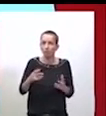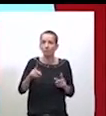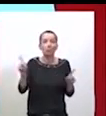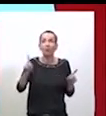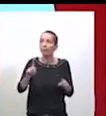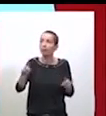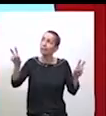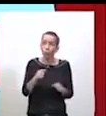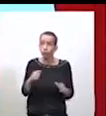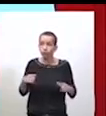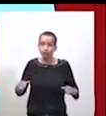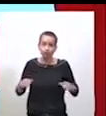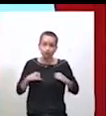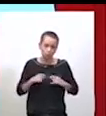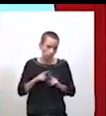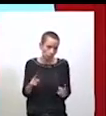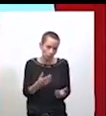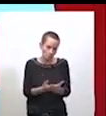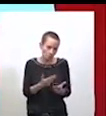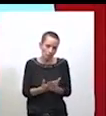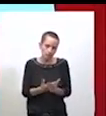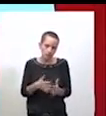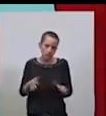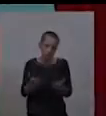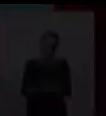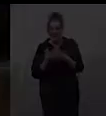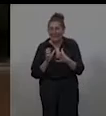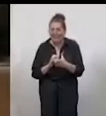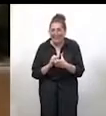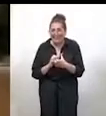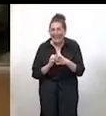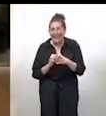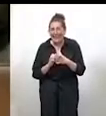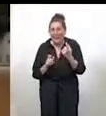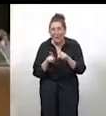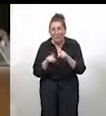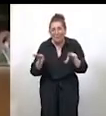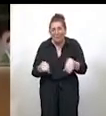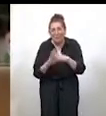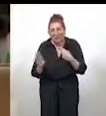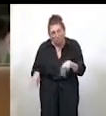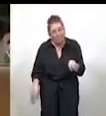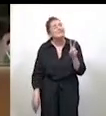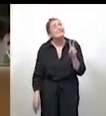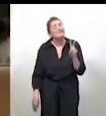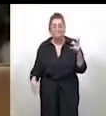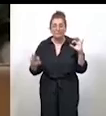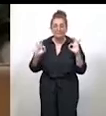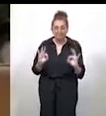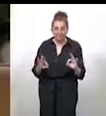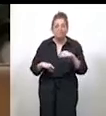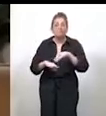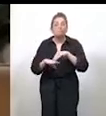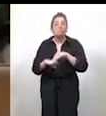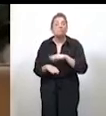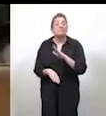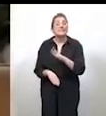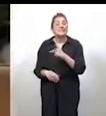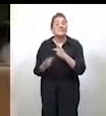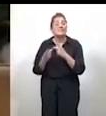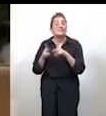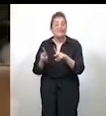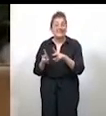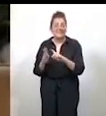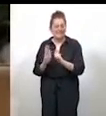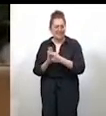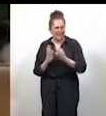Poutou, c'est opérationnel. Des choses sont en train de se passer à Bordeaux. On a, suite au conseil municipal du mois